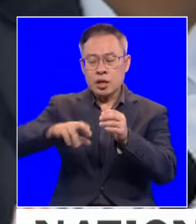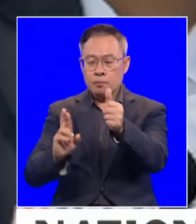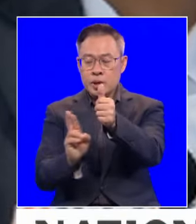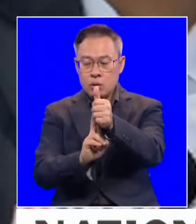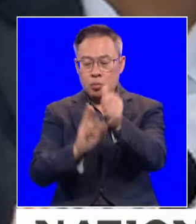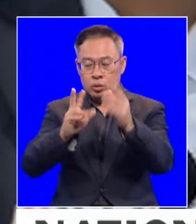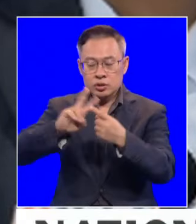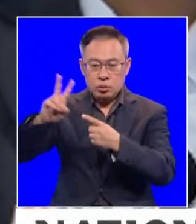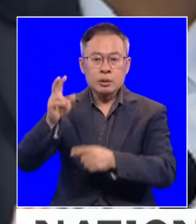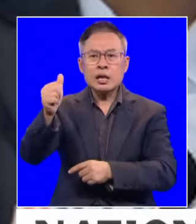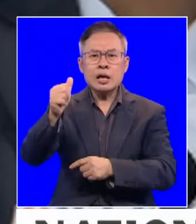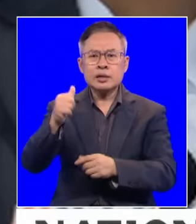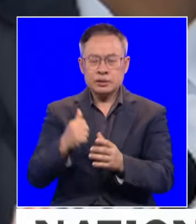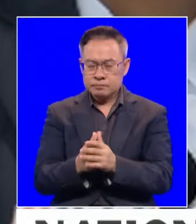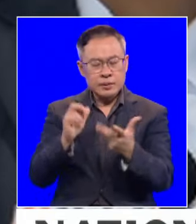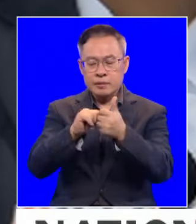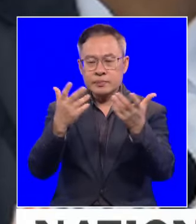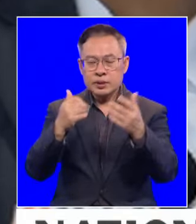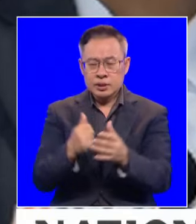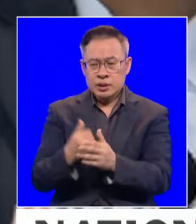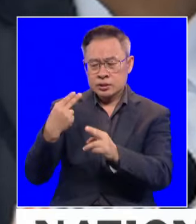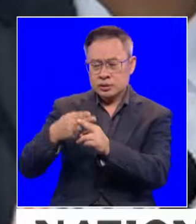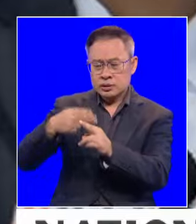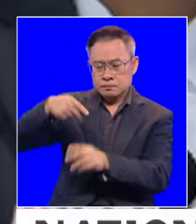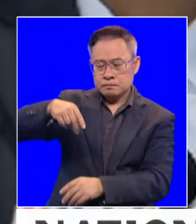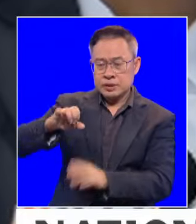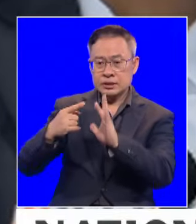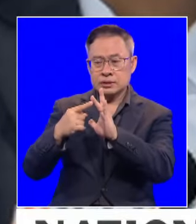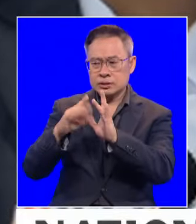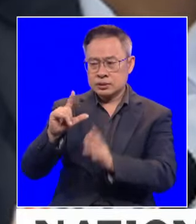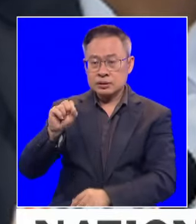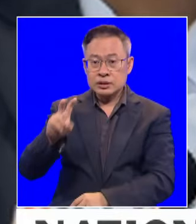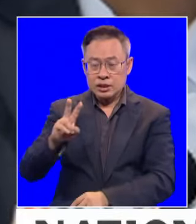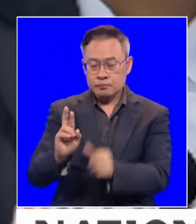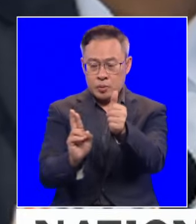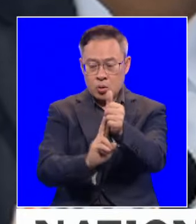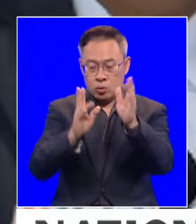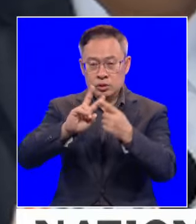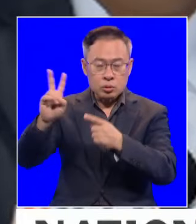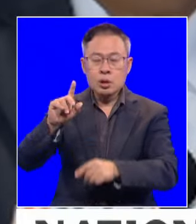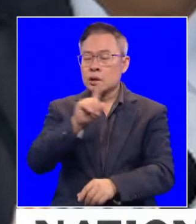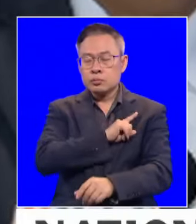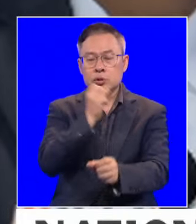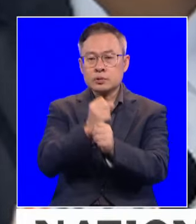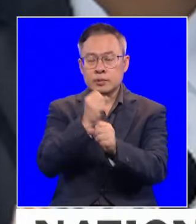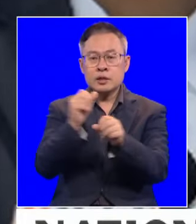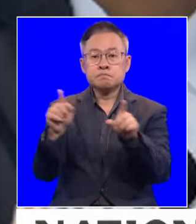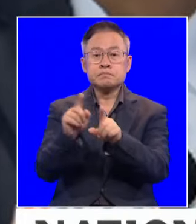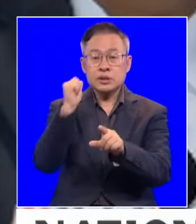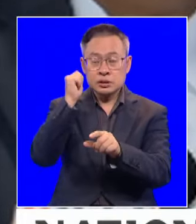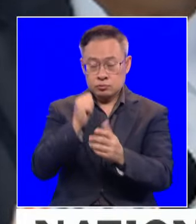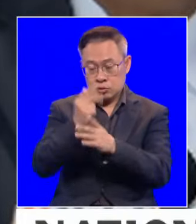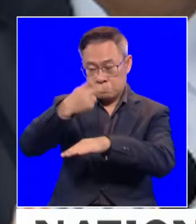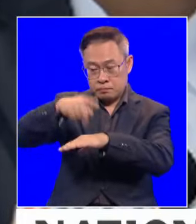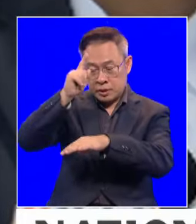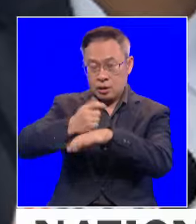านก็ไม่ได้มีการติดใจกับการนั่งตำแหน่งรองประธานสภาคนที่2ซึ่งการมอบหมายหน้าที่ก็เป็นอำนาจของประธานอยู่แล้วซึ่งการเสน